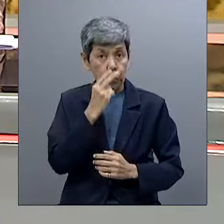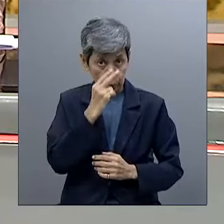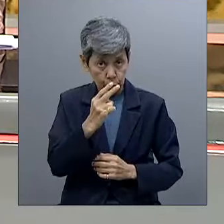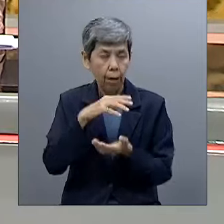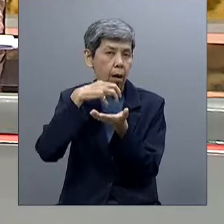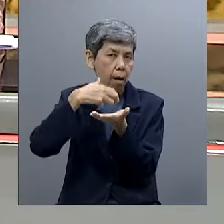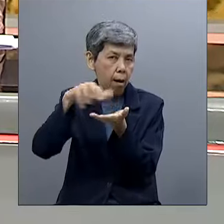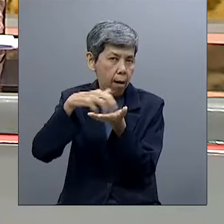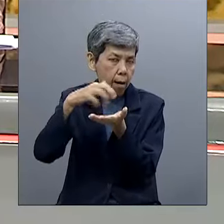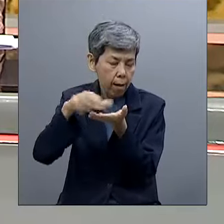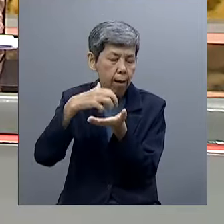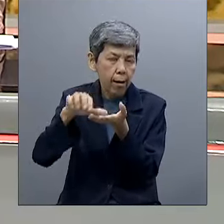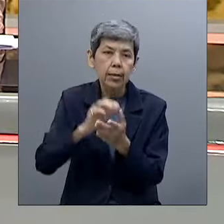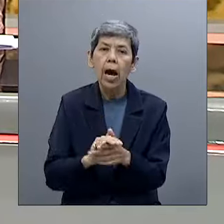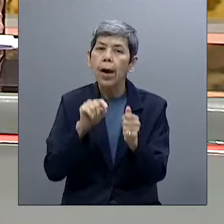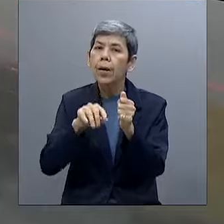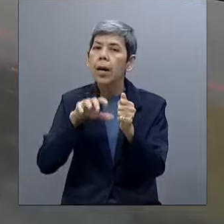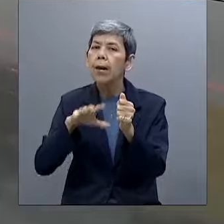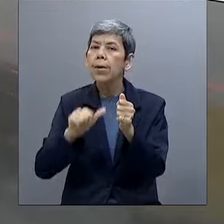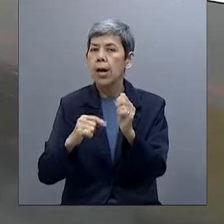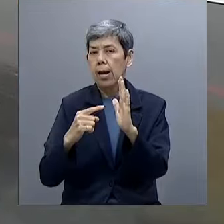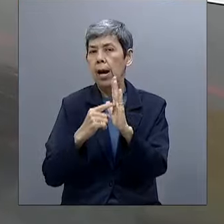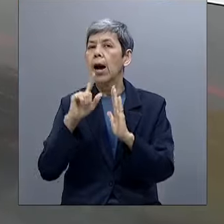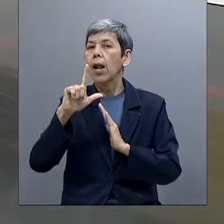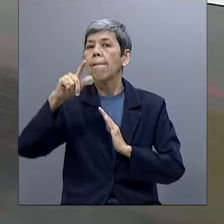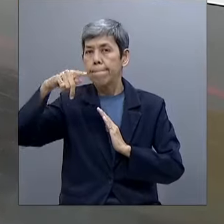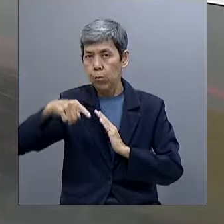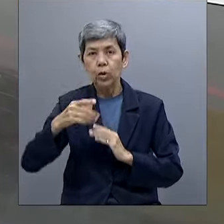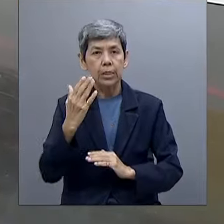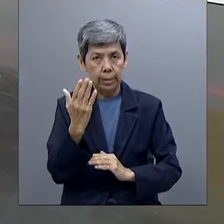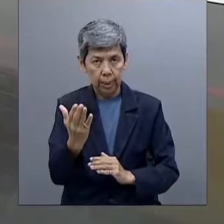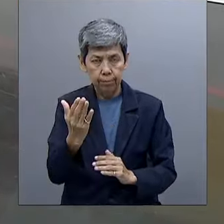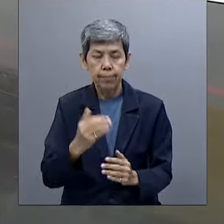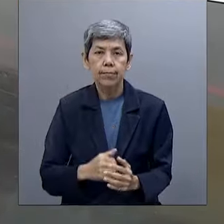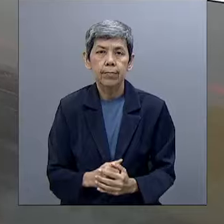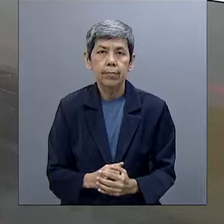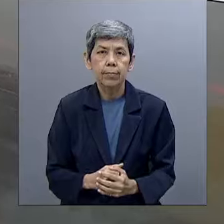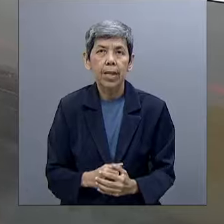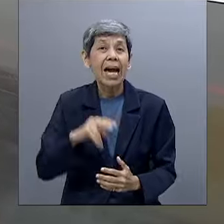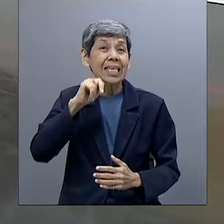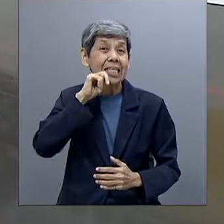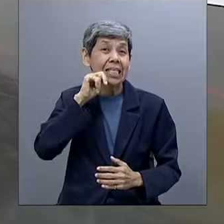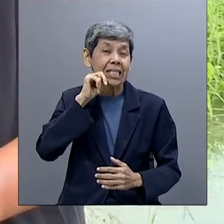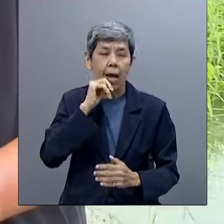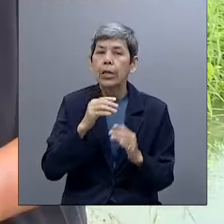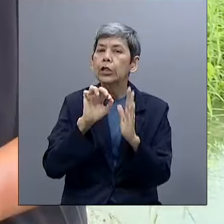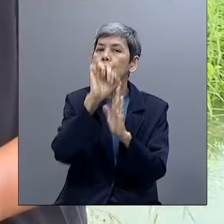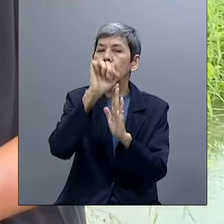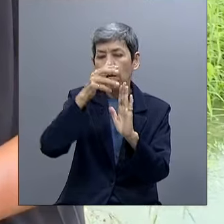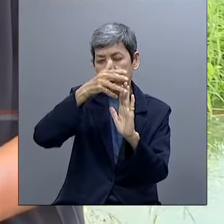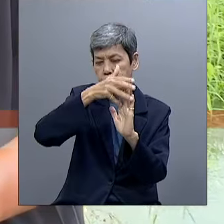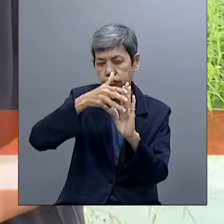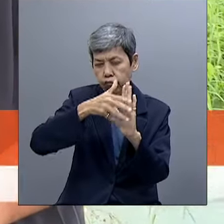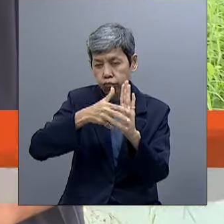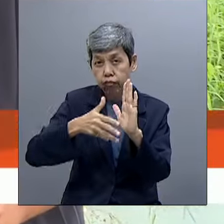คะรายงานสดเข้ามาจากอำเภอเมืองลำพูนค่ะเชิญค่ะ น้ำที่หลากมาจากจังหวัดเชียงใหม่รวมถึงพื้น